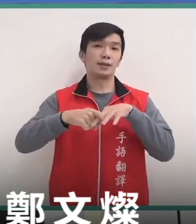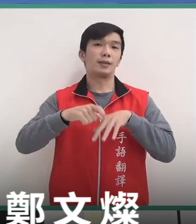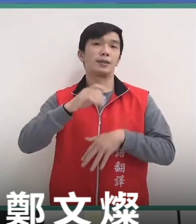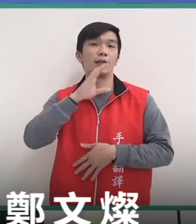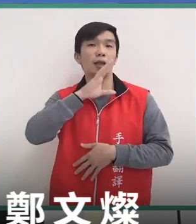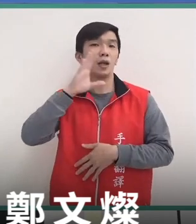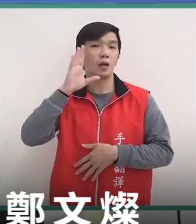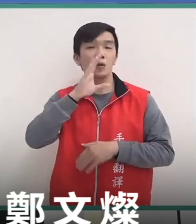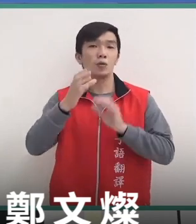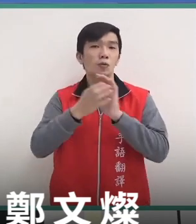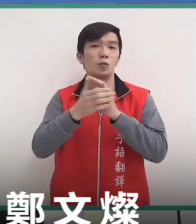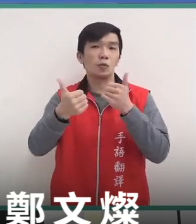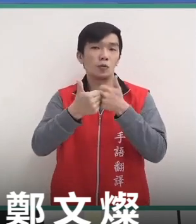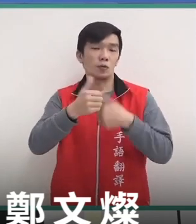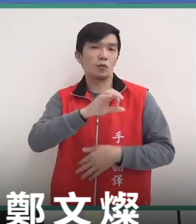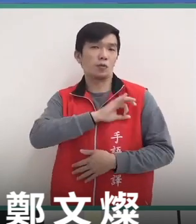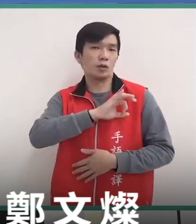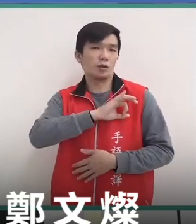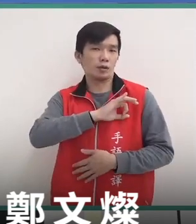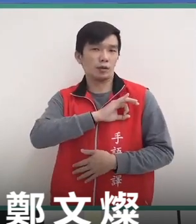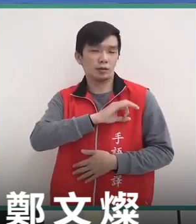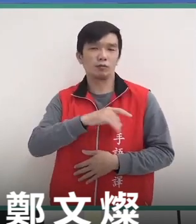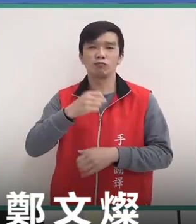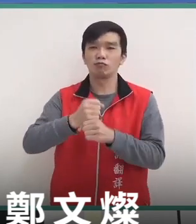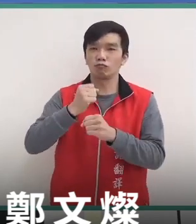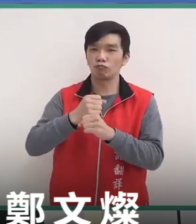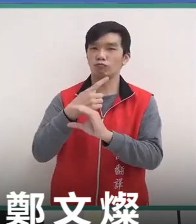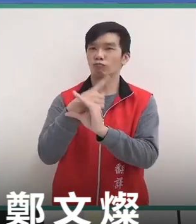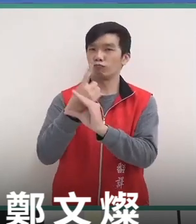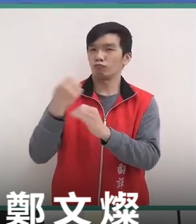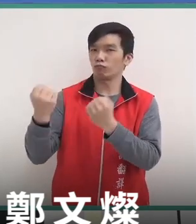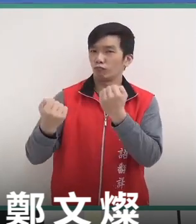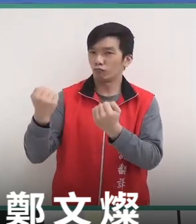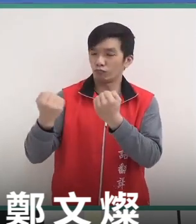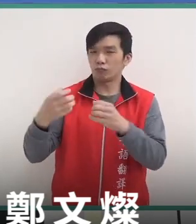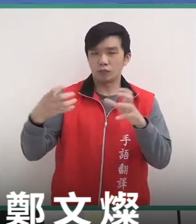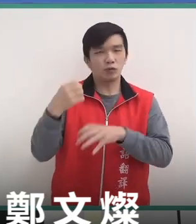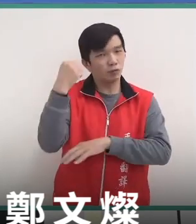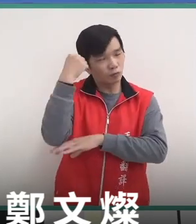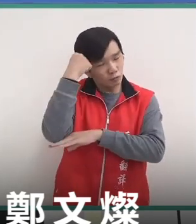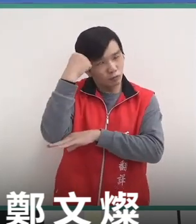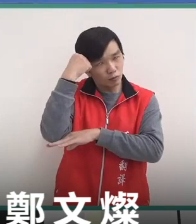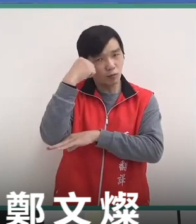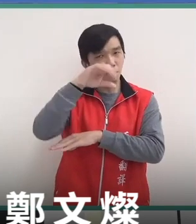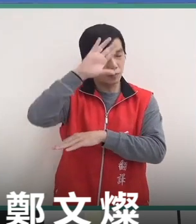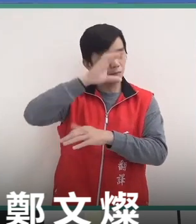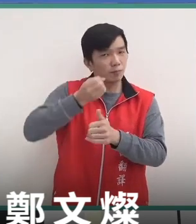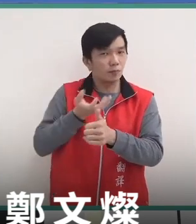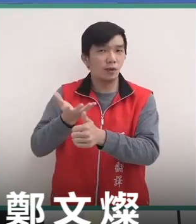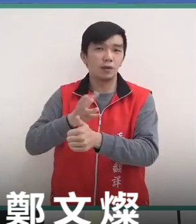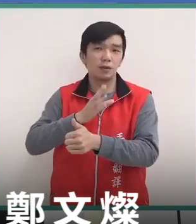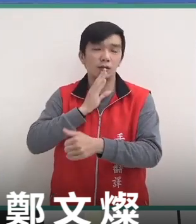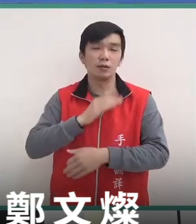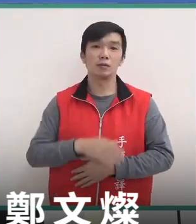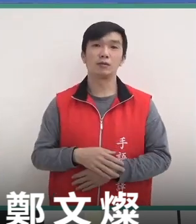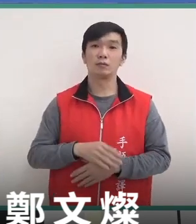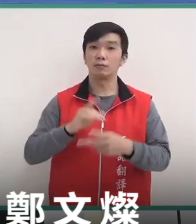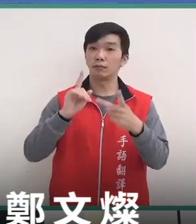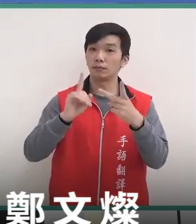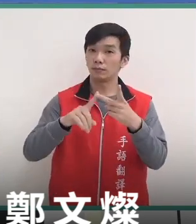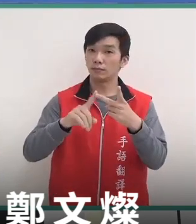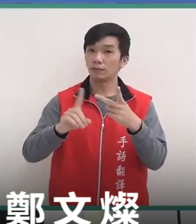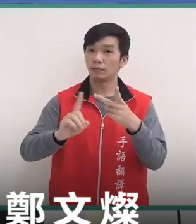机，那同住家人也确诊，那另外一个是已经居隔的这